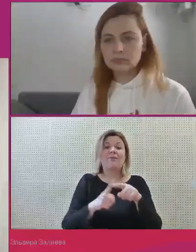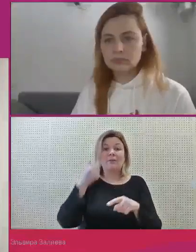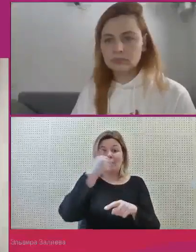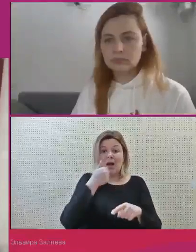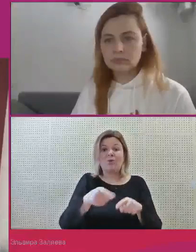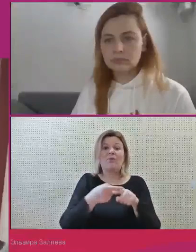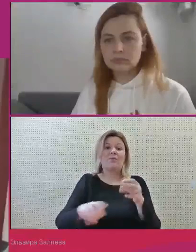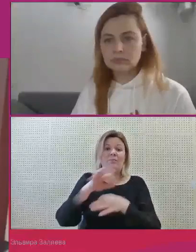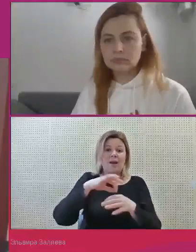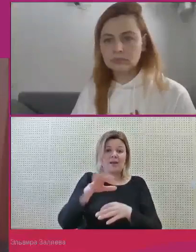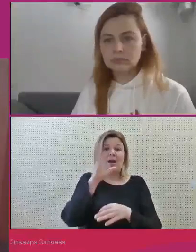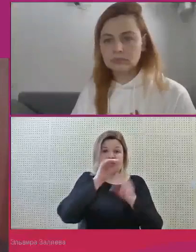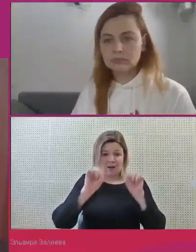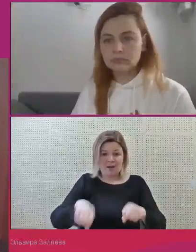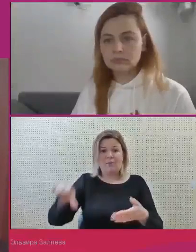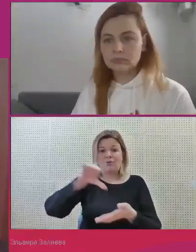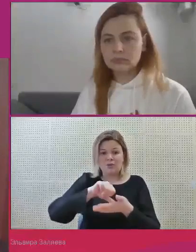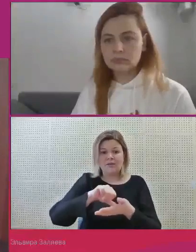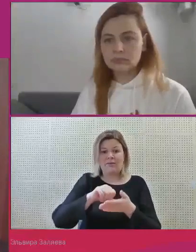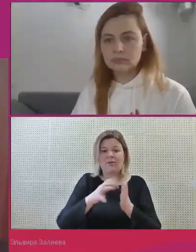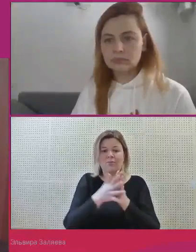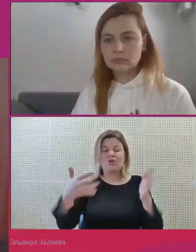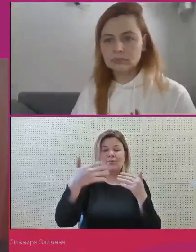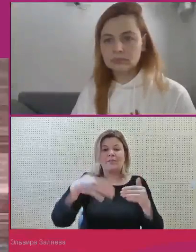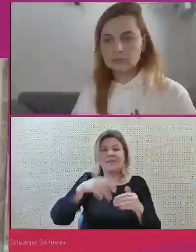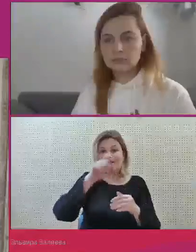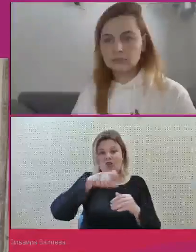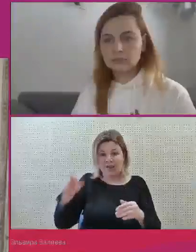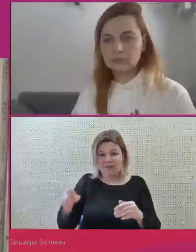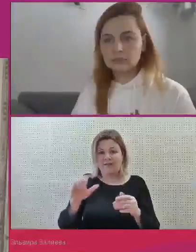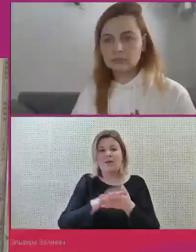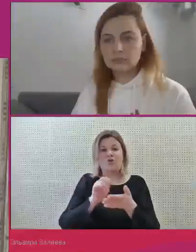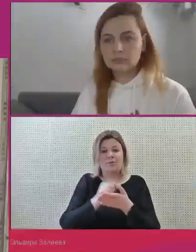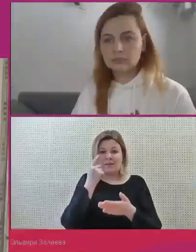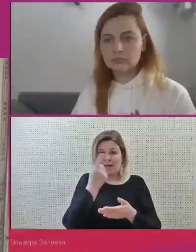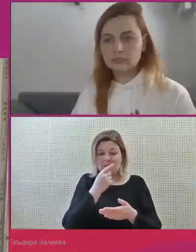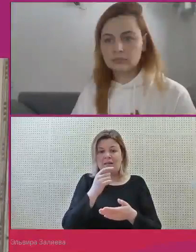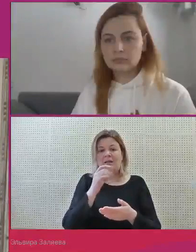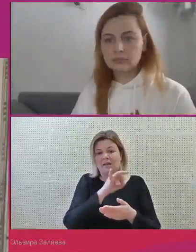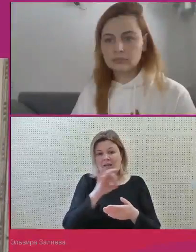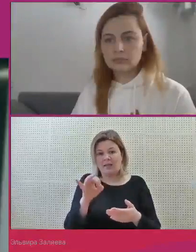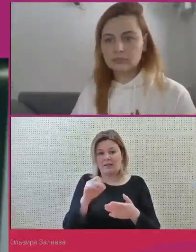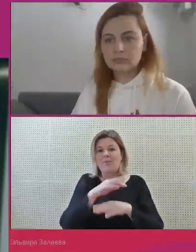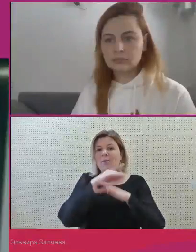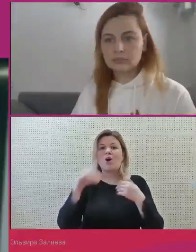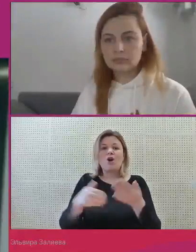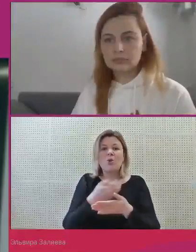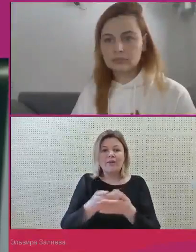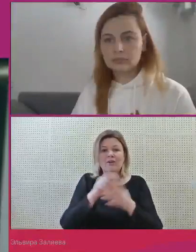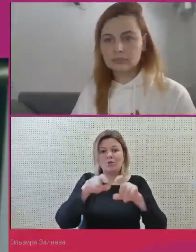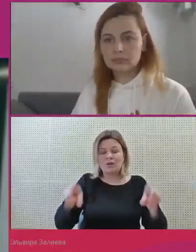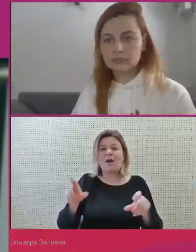людей с нарушением зрения и больше 10 человек новеньких смогли присоединиться. Это очень хорошие цифры, показатели. Это говорит о том,